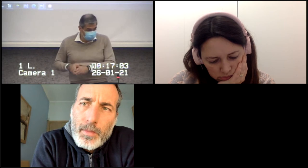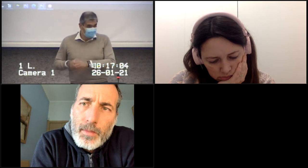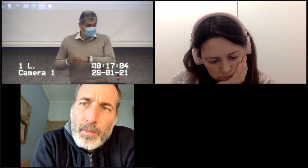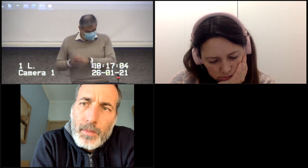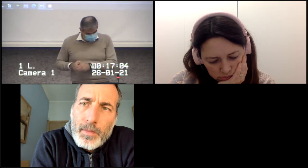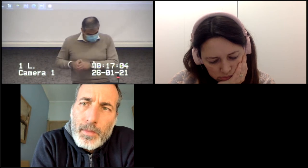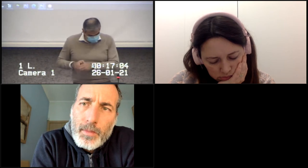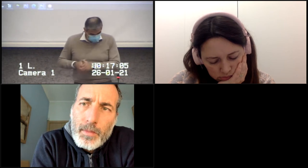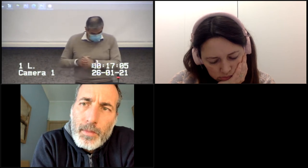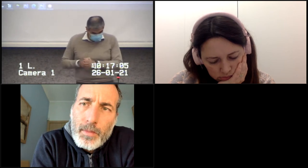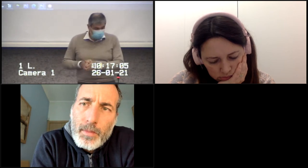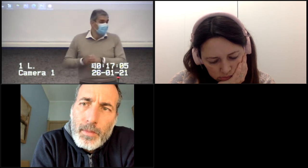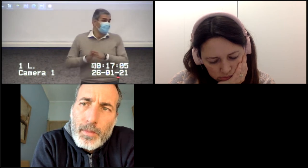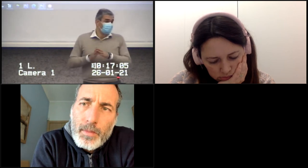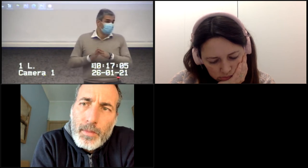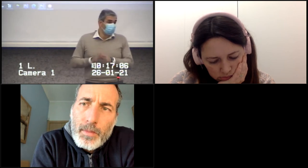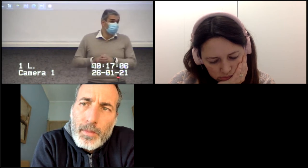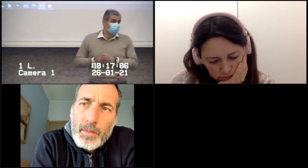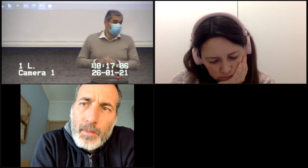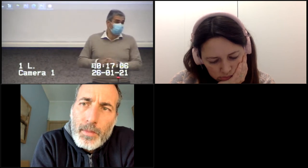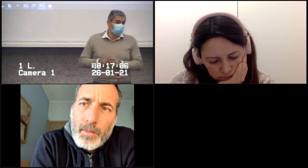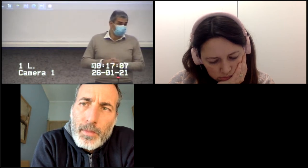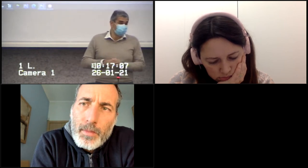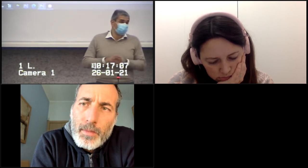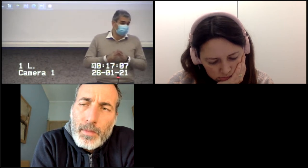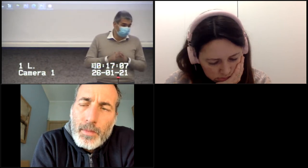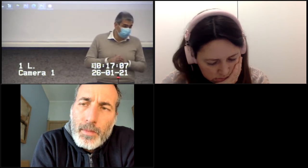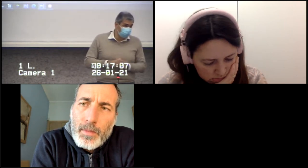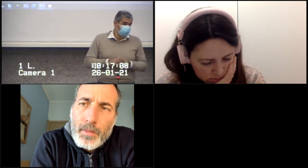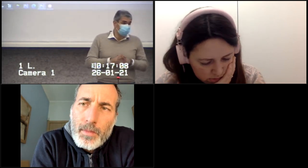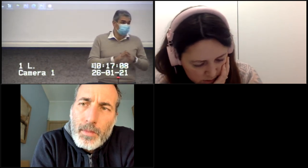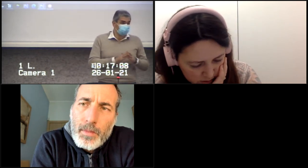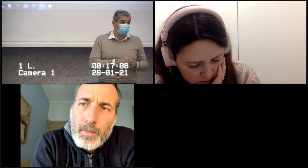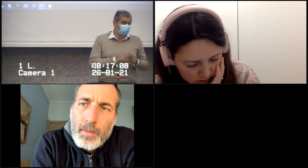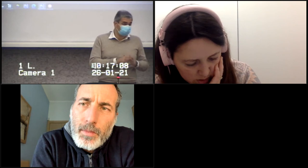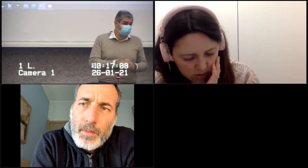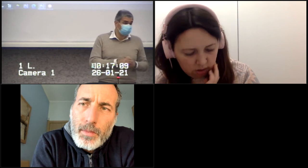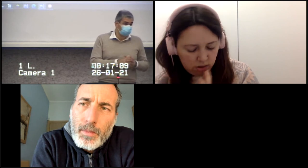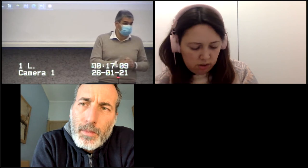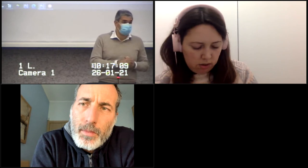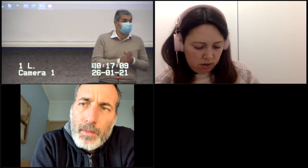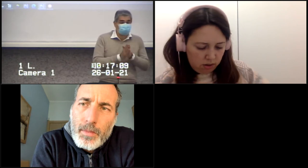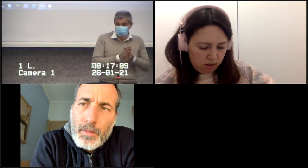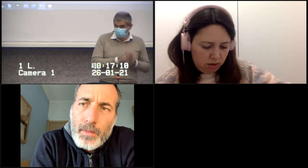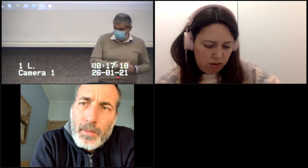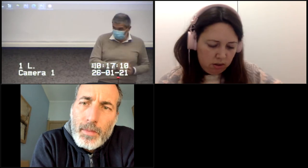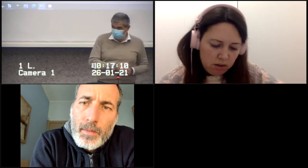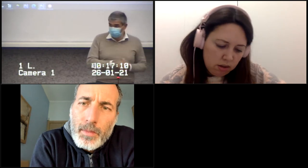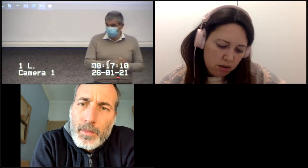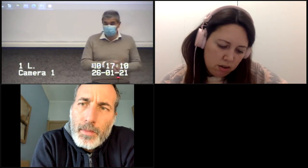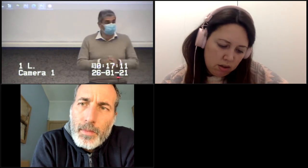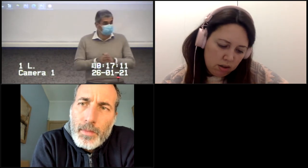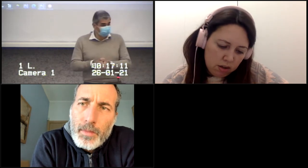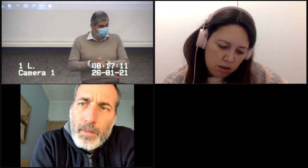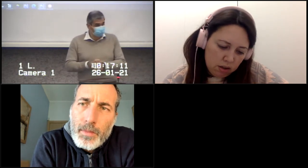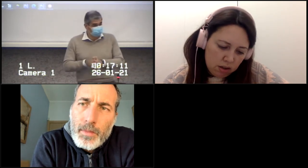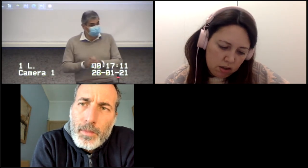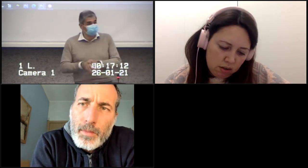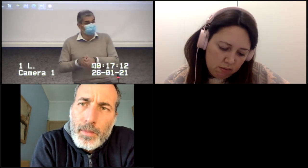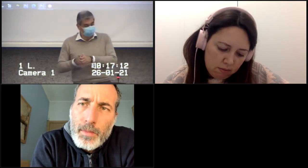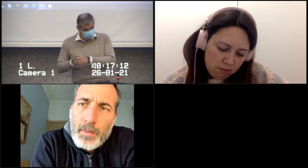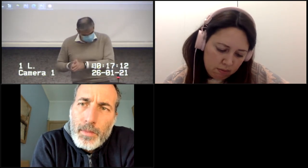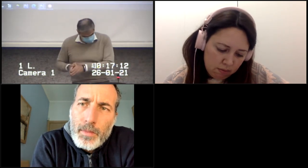servizi. Questi tipi di voci vengono finanziate a bilancio nella partita delle spese correnti e non nella